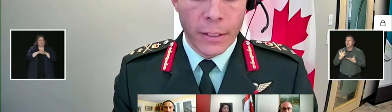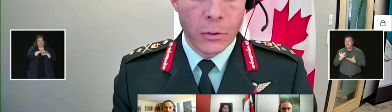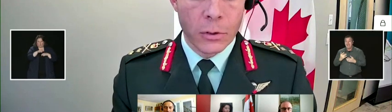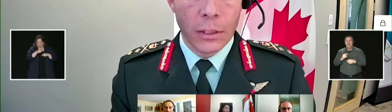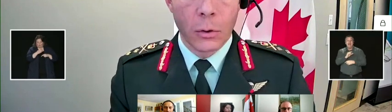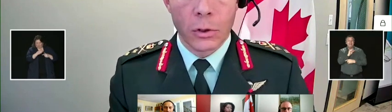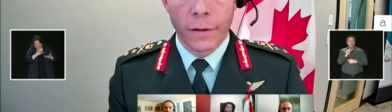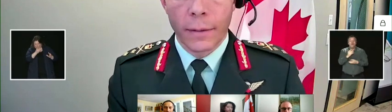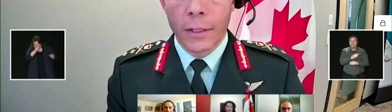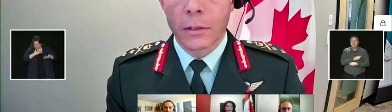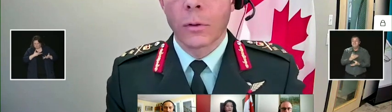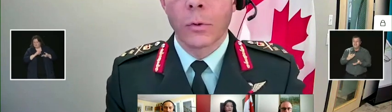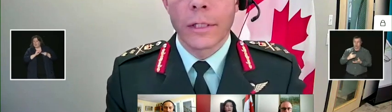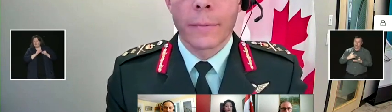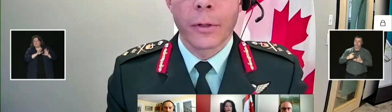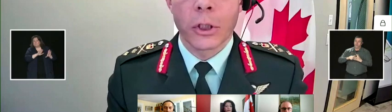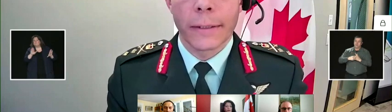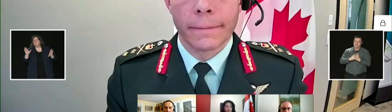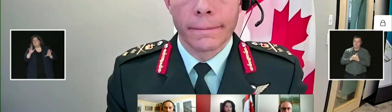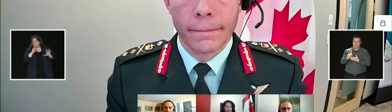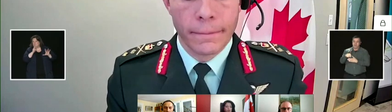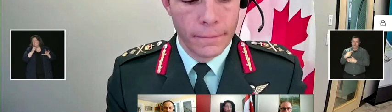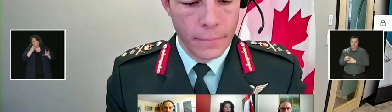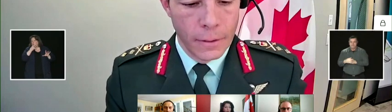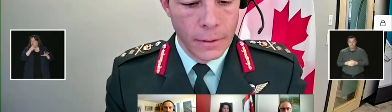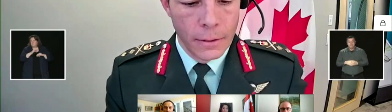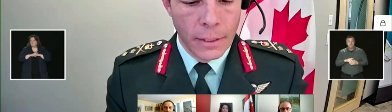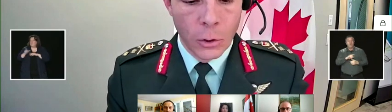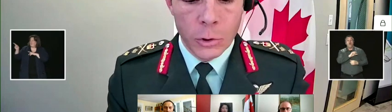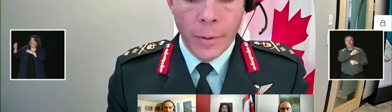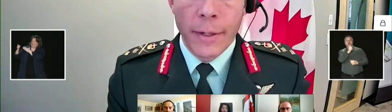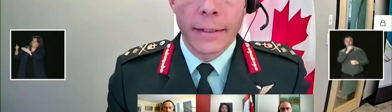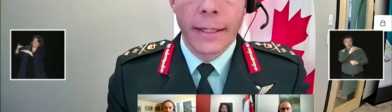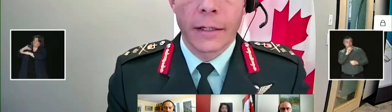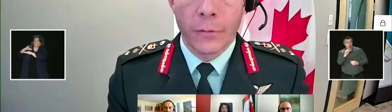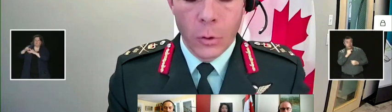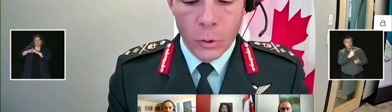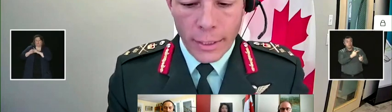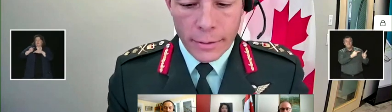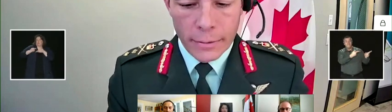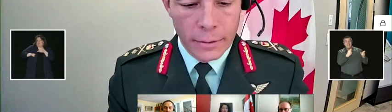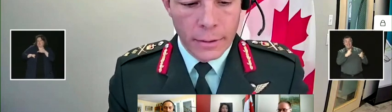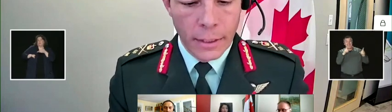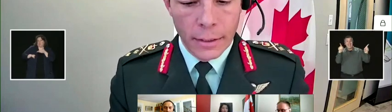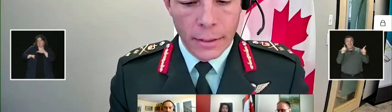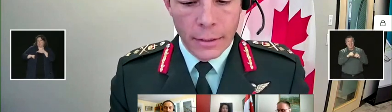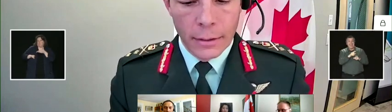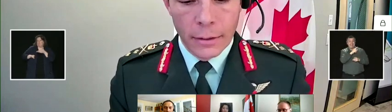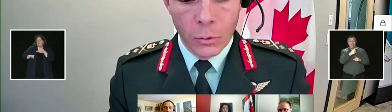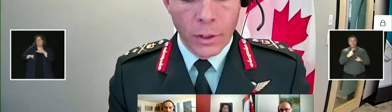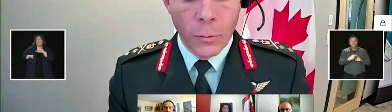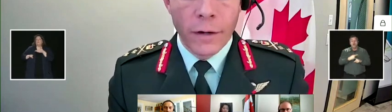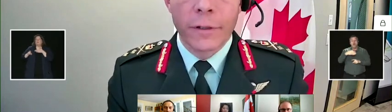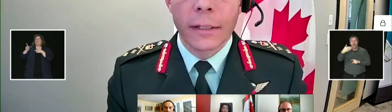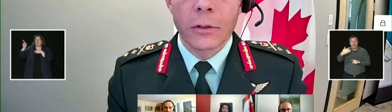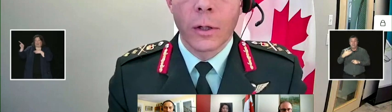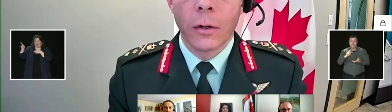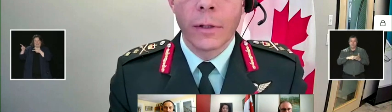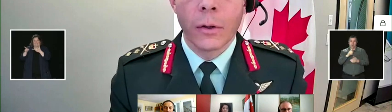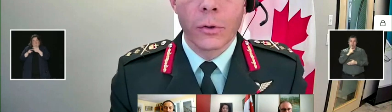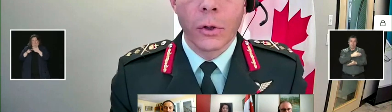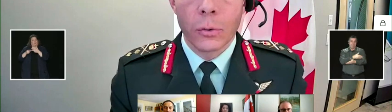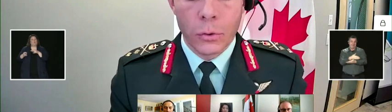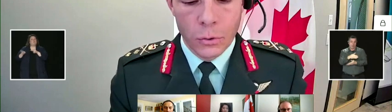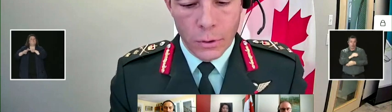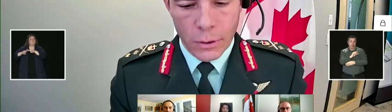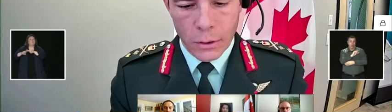la livraison de ces doses devrait commencer au début de la semaine prochaine. Les doses supplémentaires arriveront de l'Inde au cours des mois à venir, soit 1